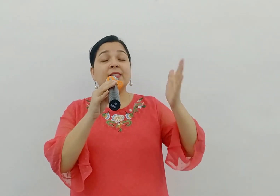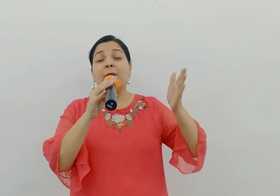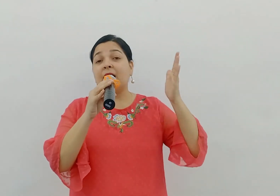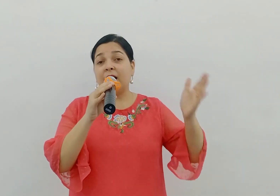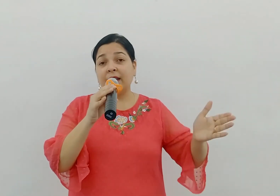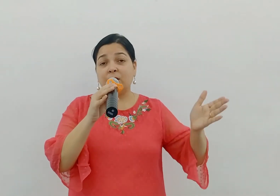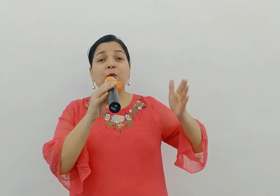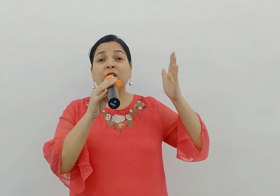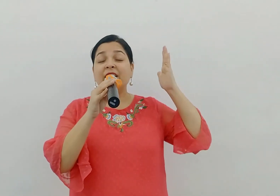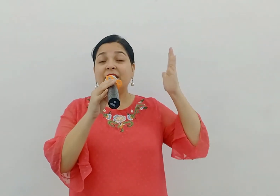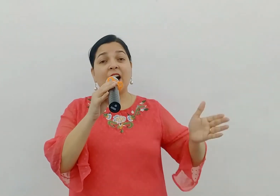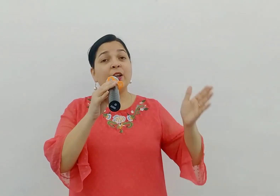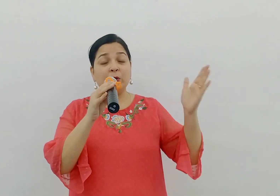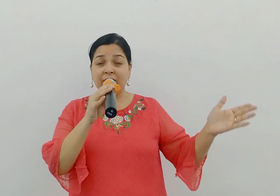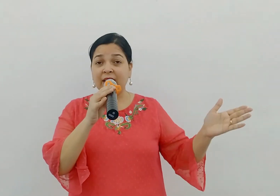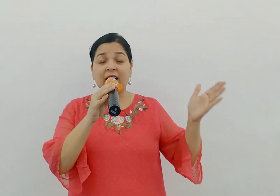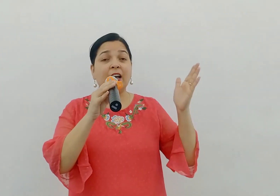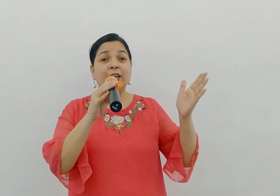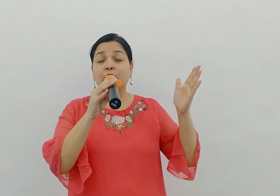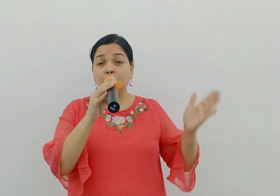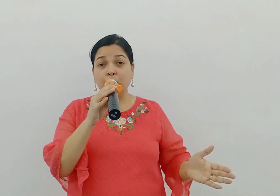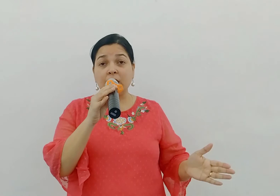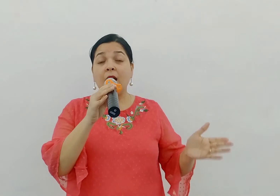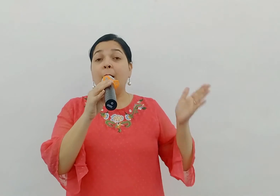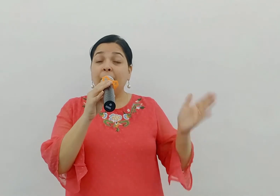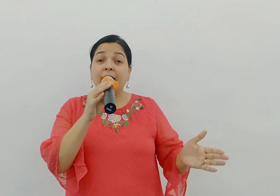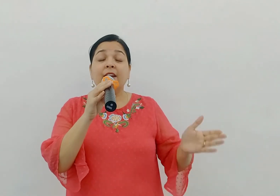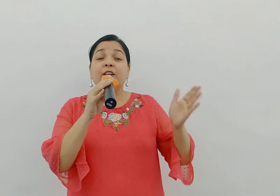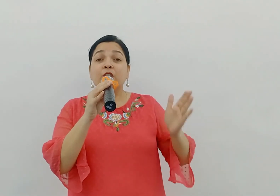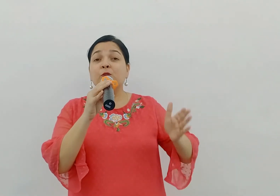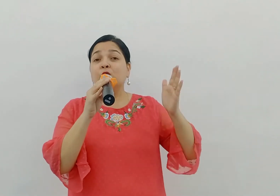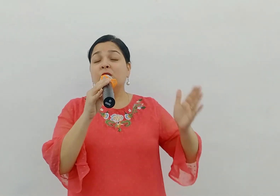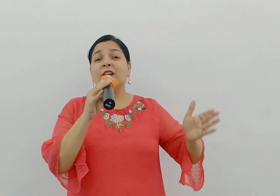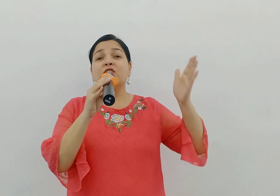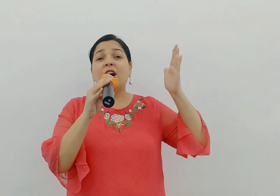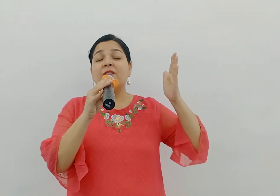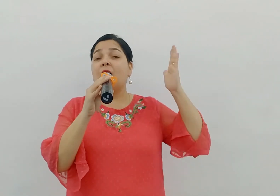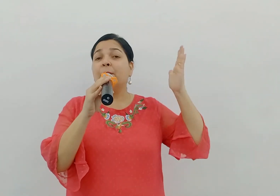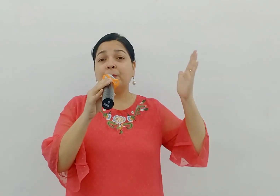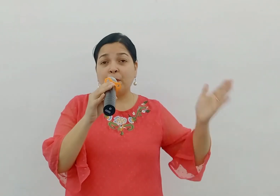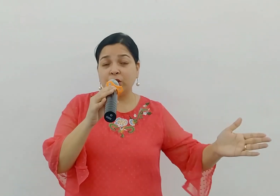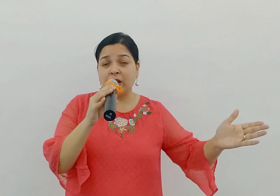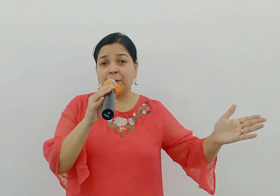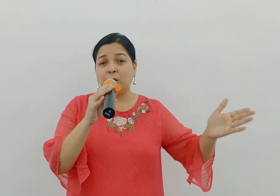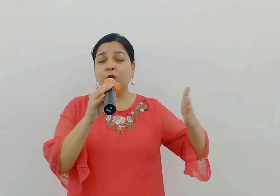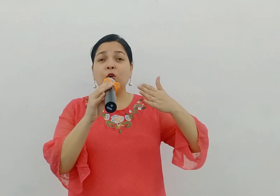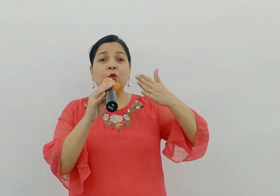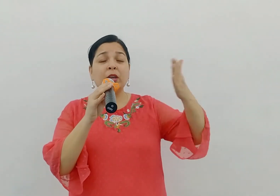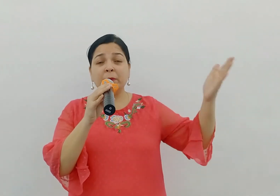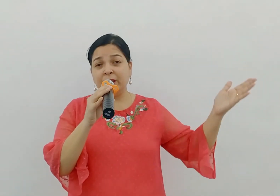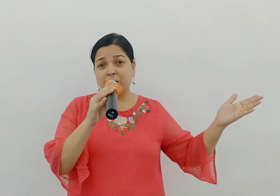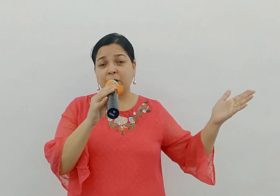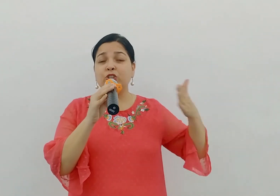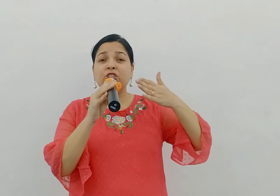का समय आ गया था, उनका न्याय होने वाला था। हालेलुया। पर जब सुसमाचार वहां पर पहुंचा, उन